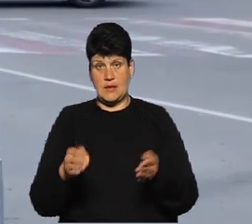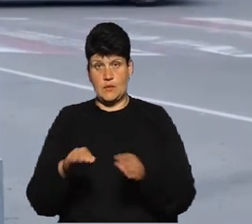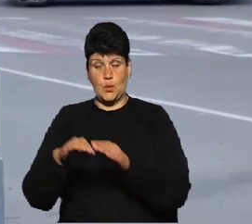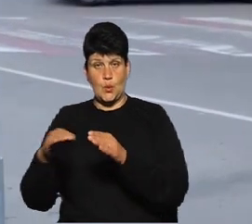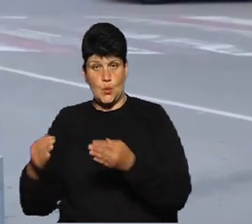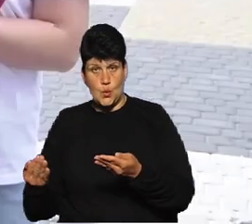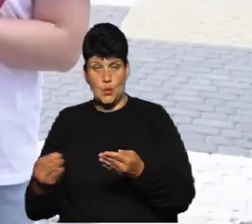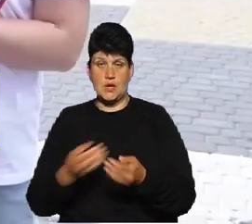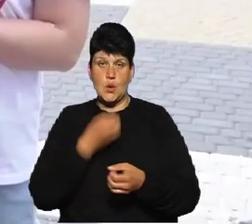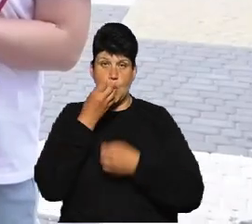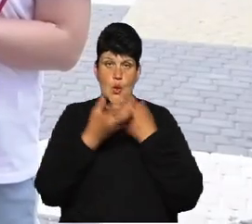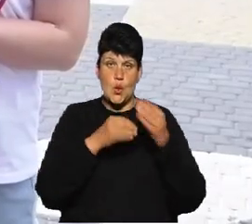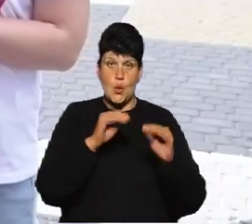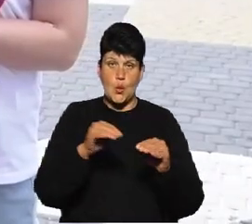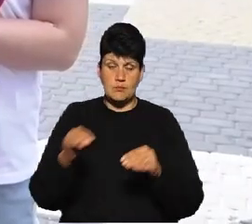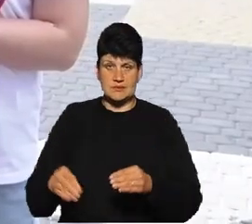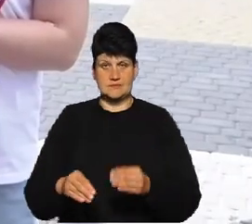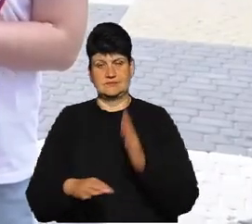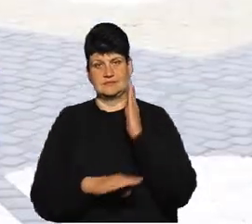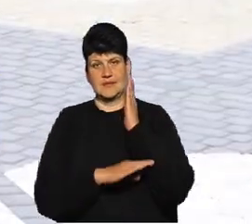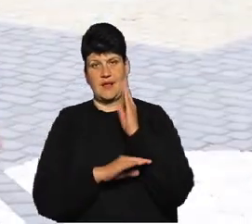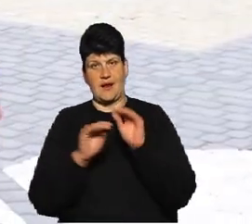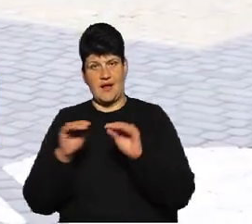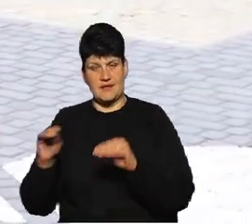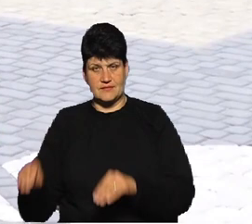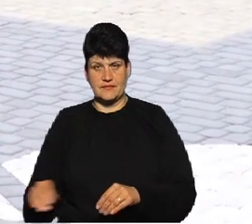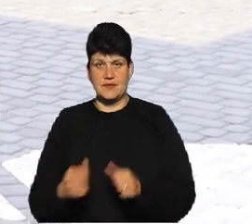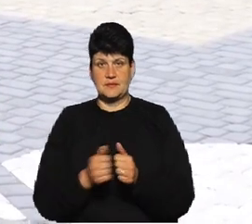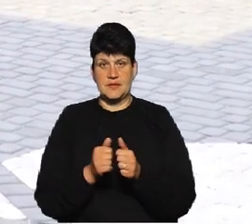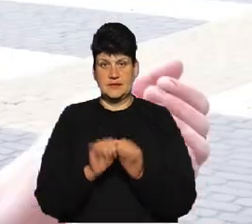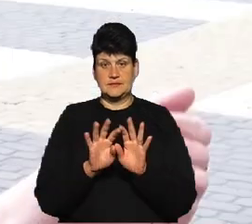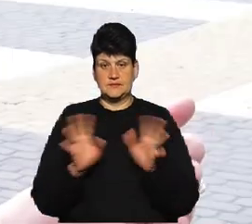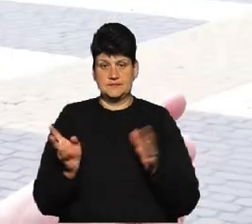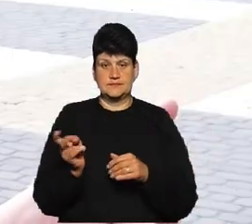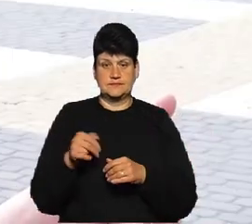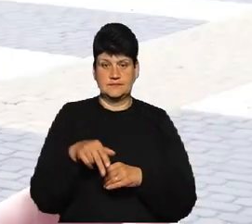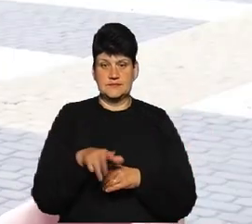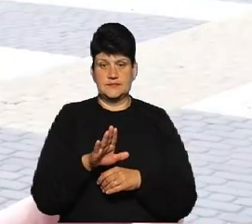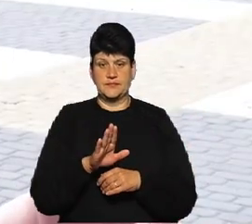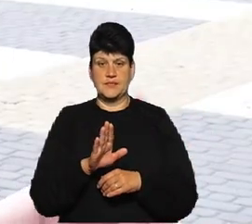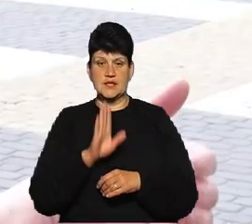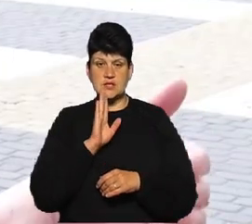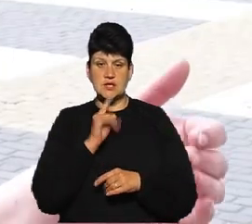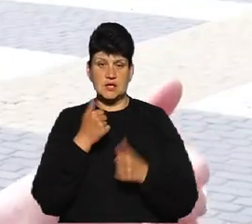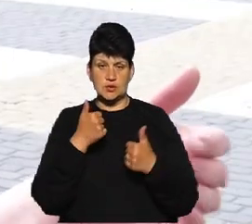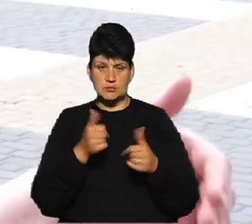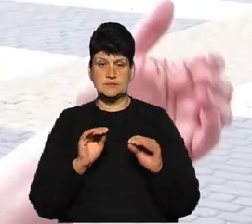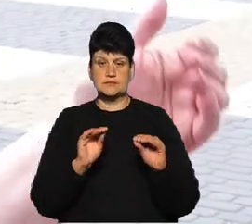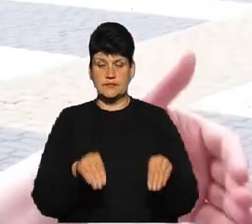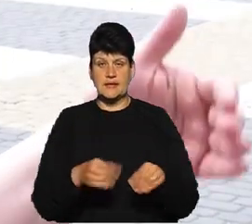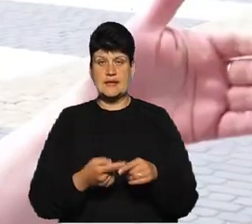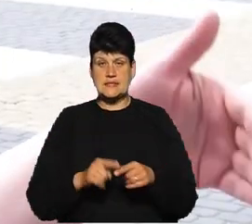клумби або навіть дерева. Повз огорожу також проходила Олександра Гнатів. Добре, що її тут встановили, тому що це